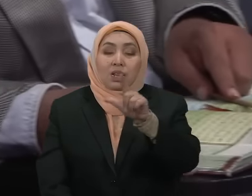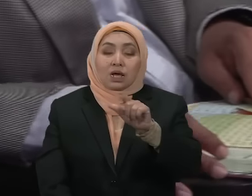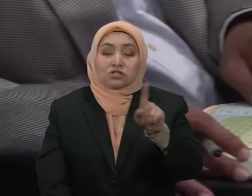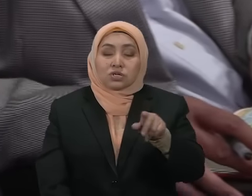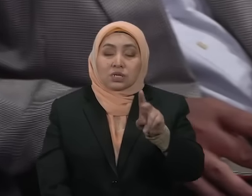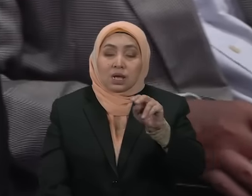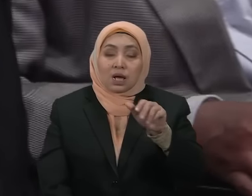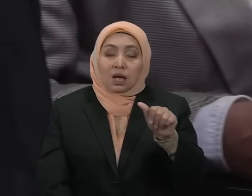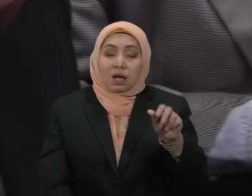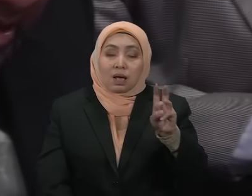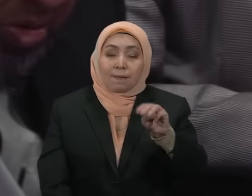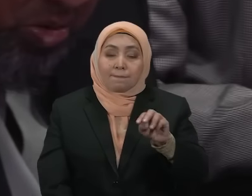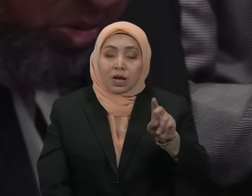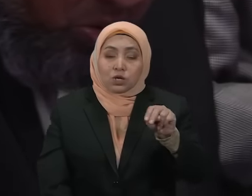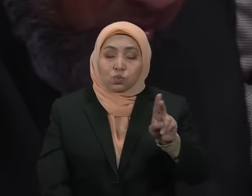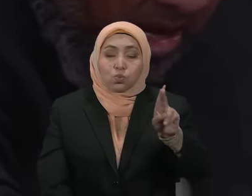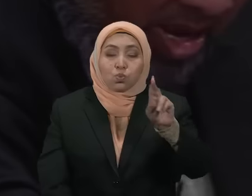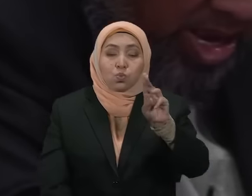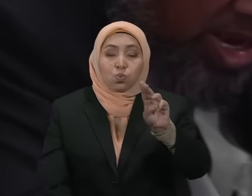الَّذِينَ آمَنُوا